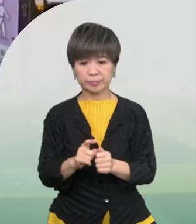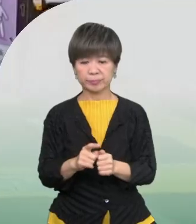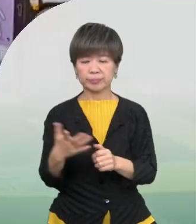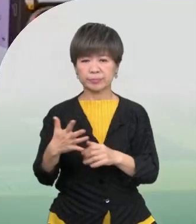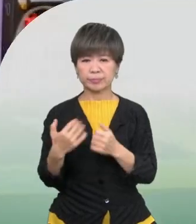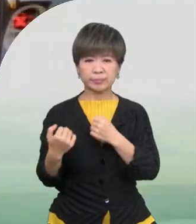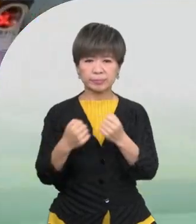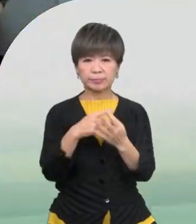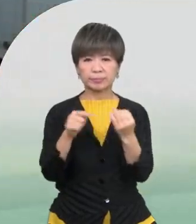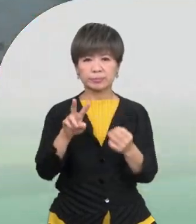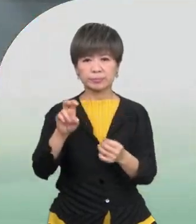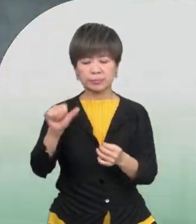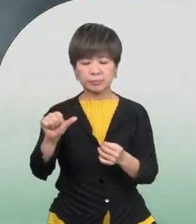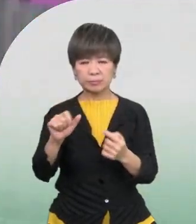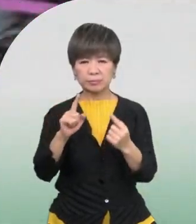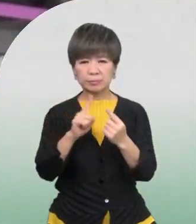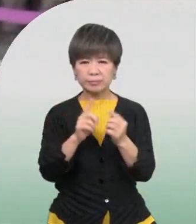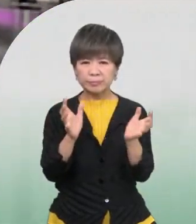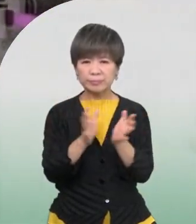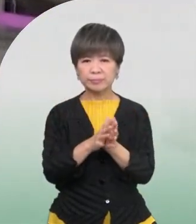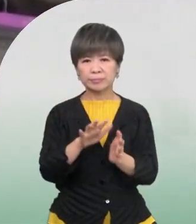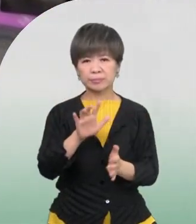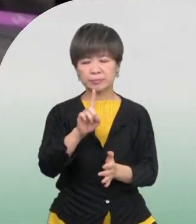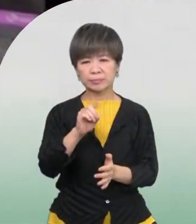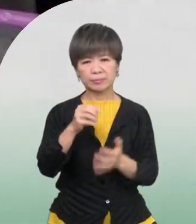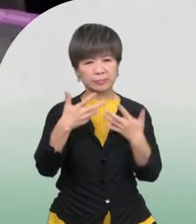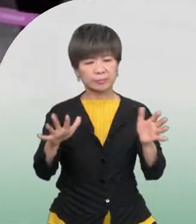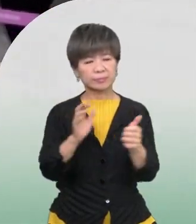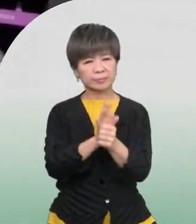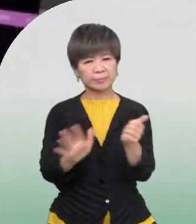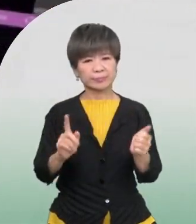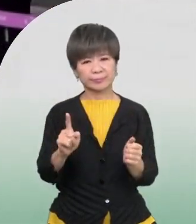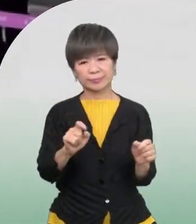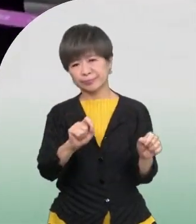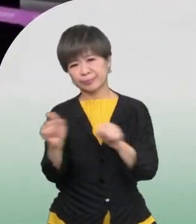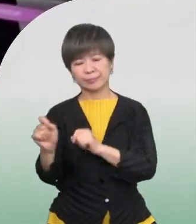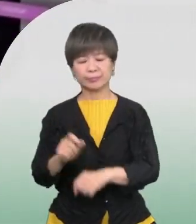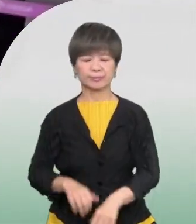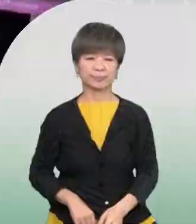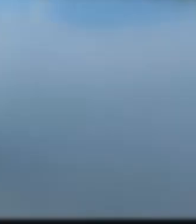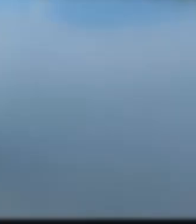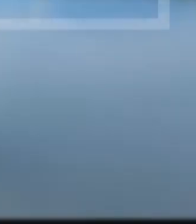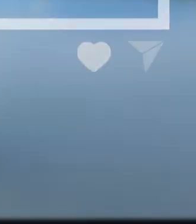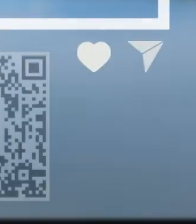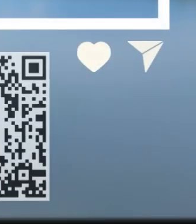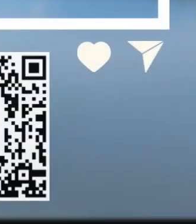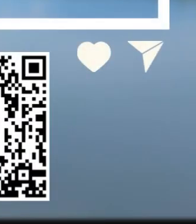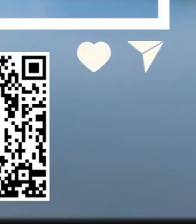25辆车，差不多11,500个旅客。客家新闻罗恩泰，桃园报道。